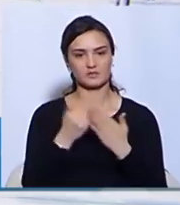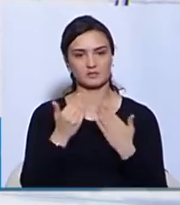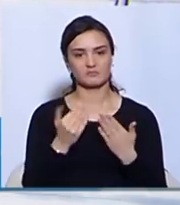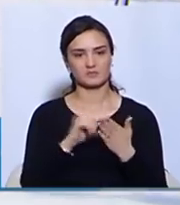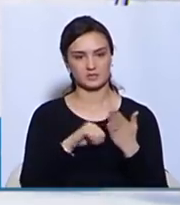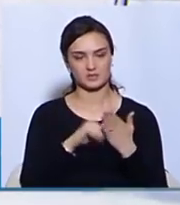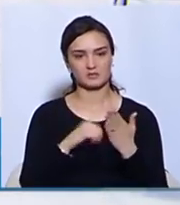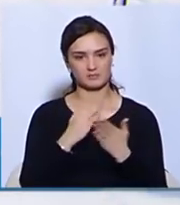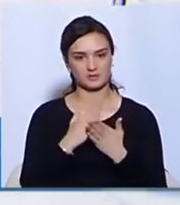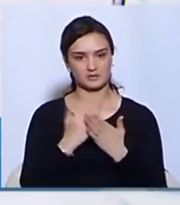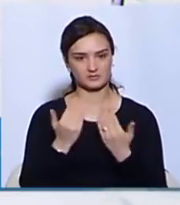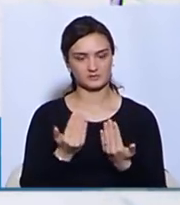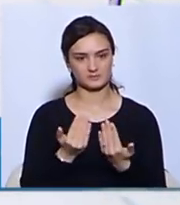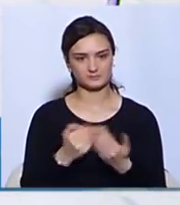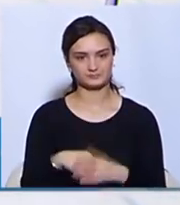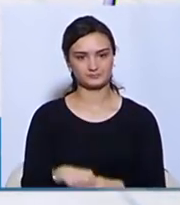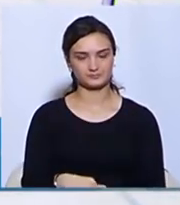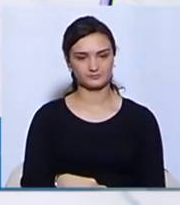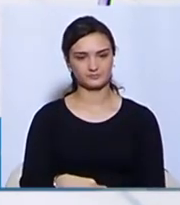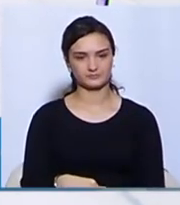მიზეზები აქვს.